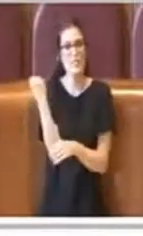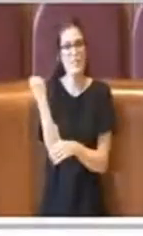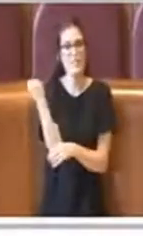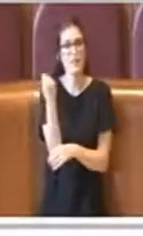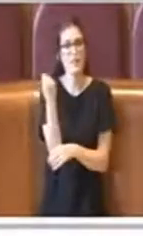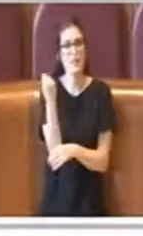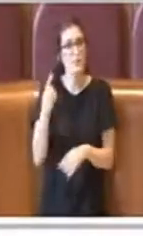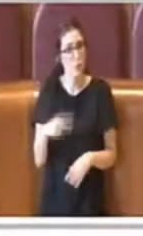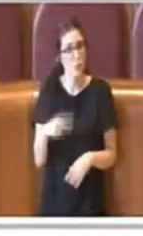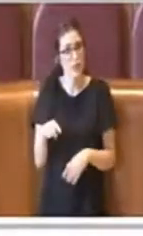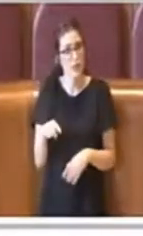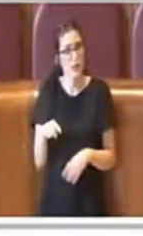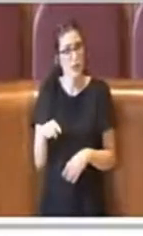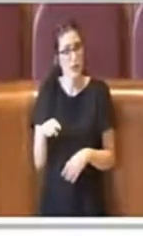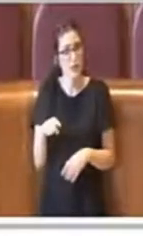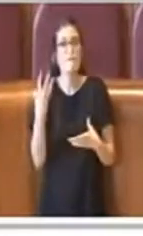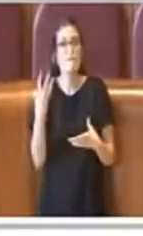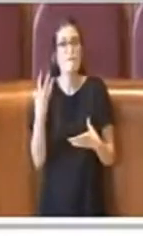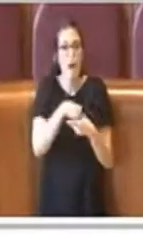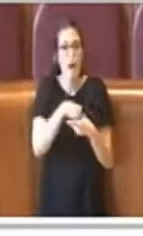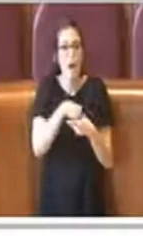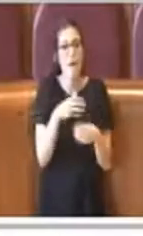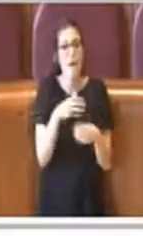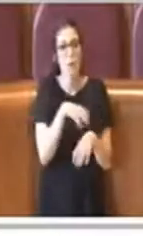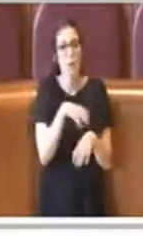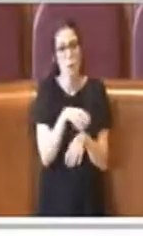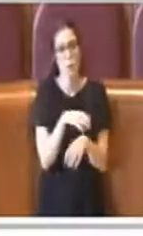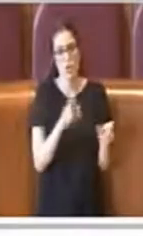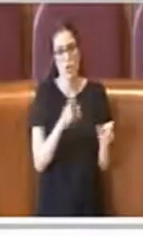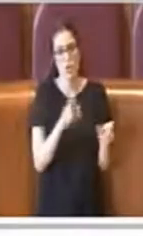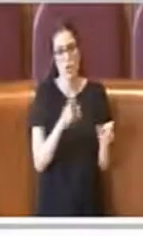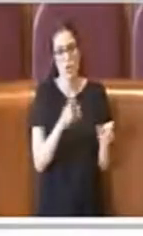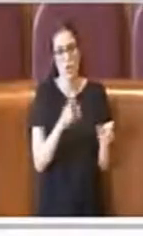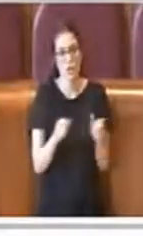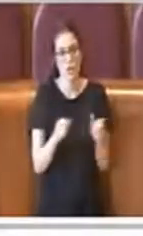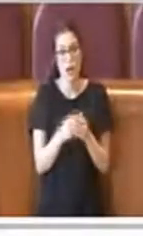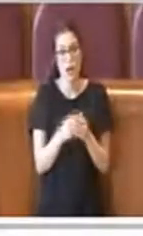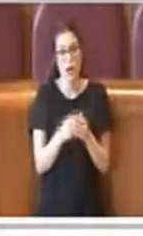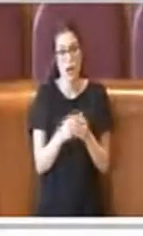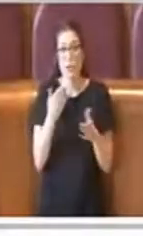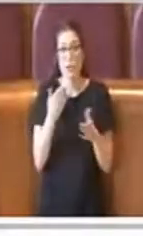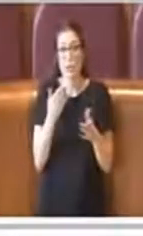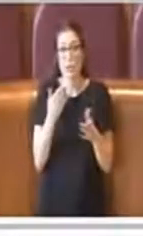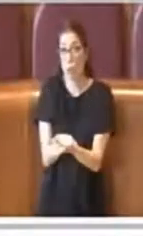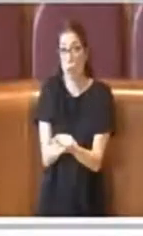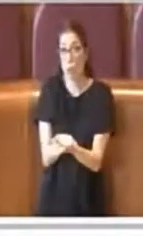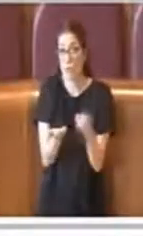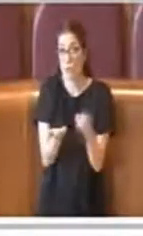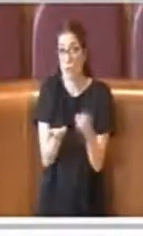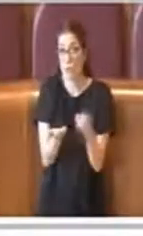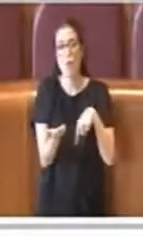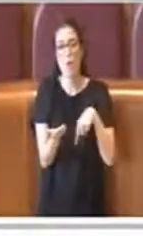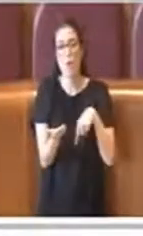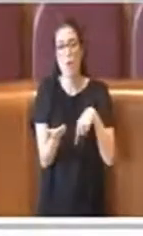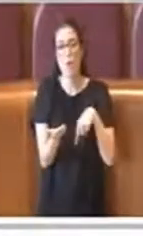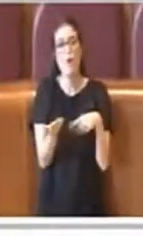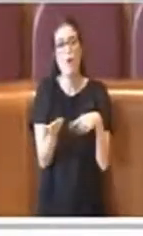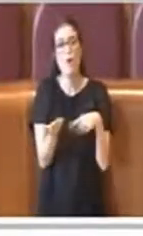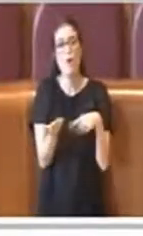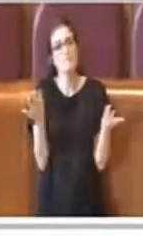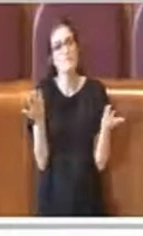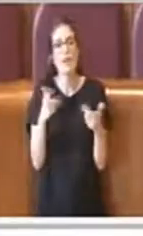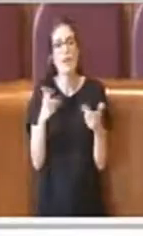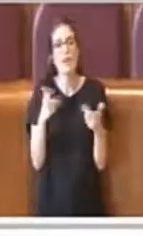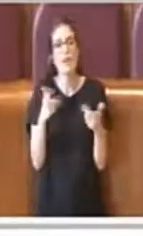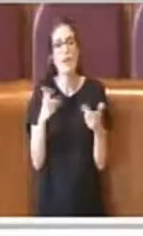parte della consulta cittadina. Noi con questa proposta già riusciamo a